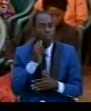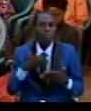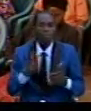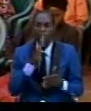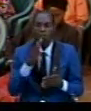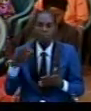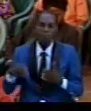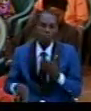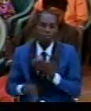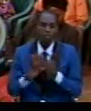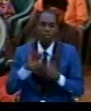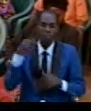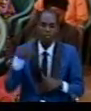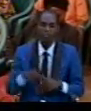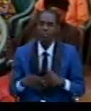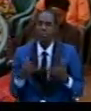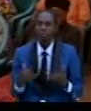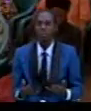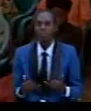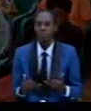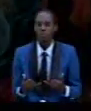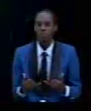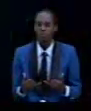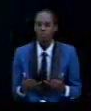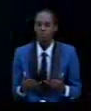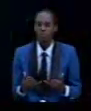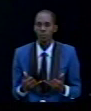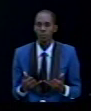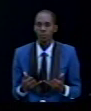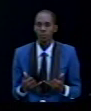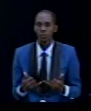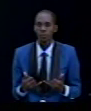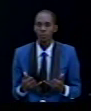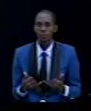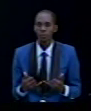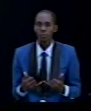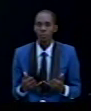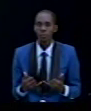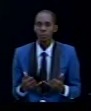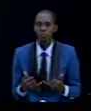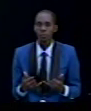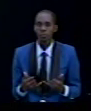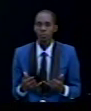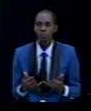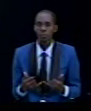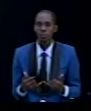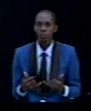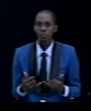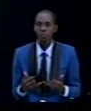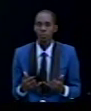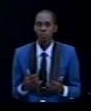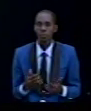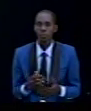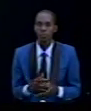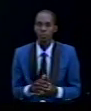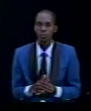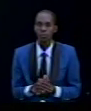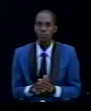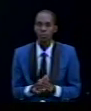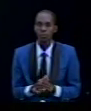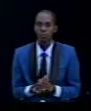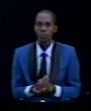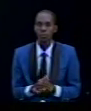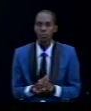Que la puissance de Dieu descende pour renverser tous les projets de l'ennemi et que la puissance de Dieu opère